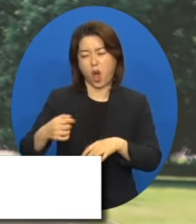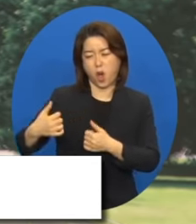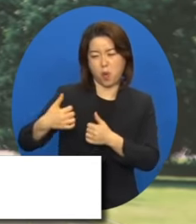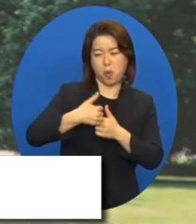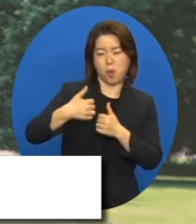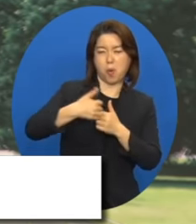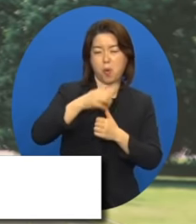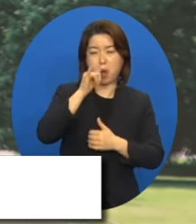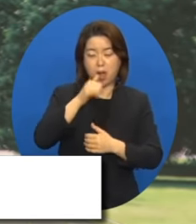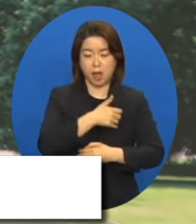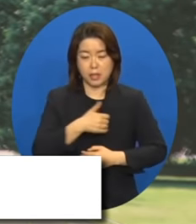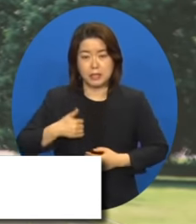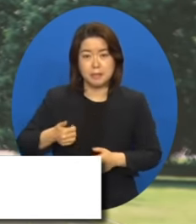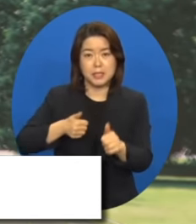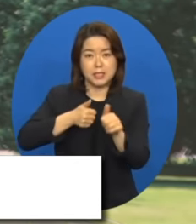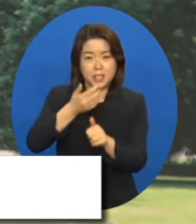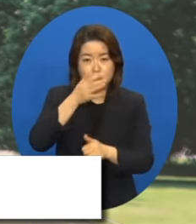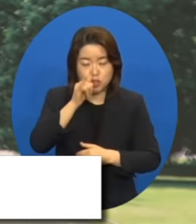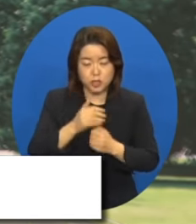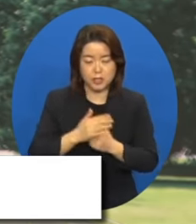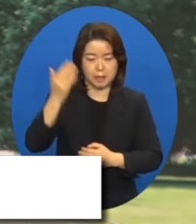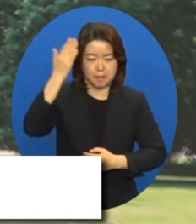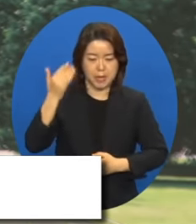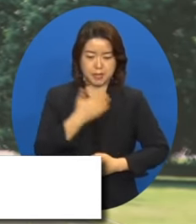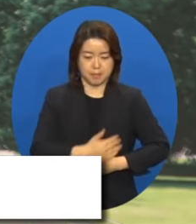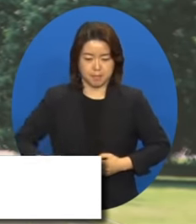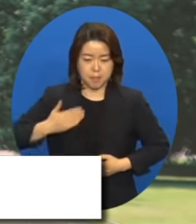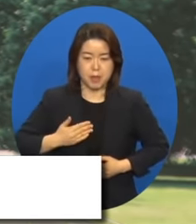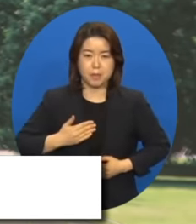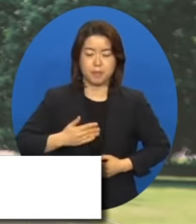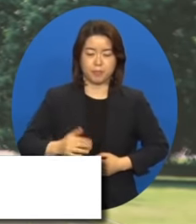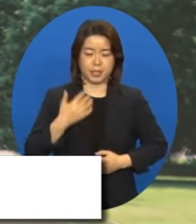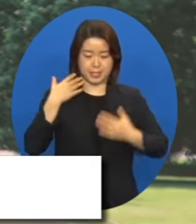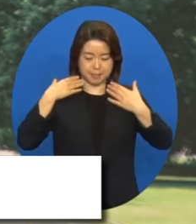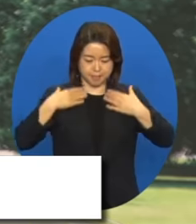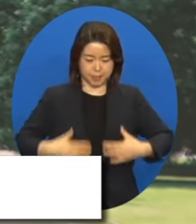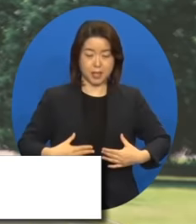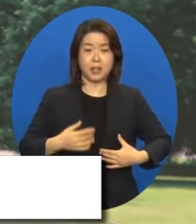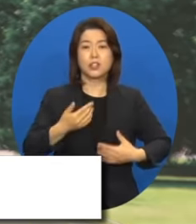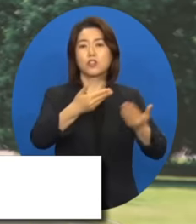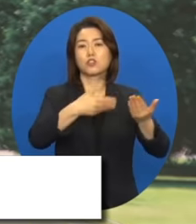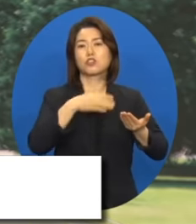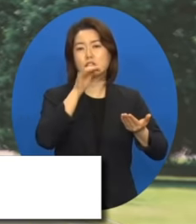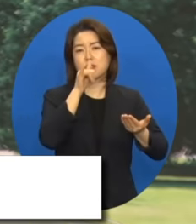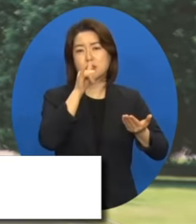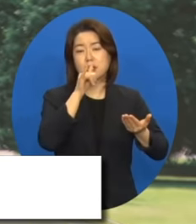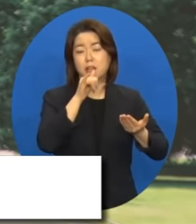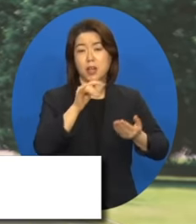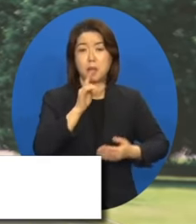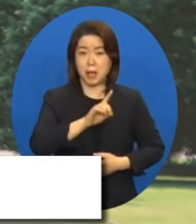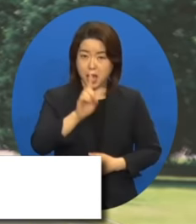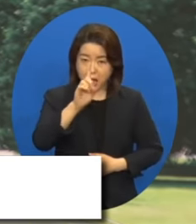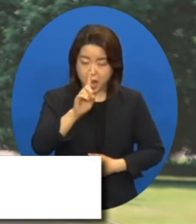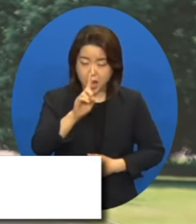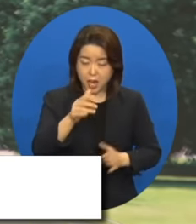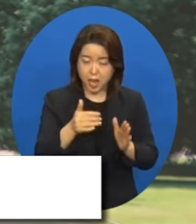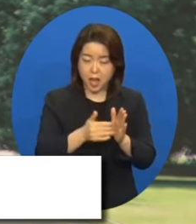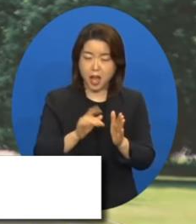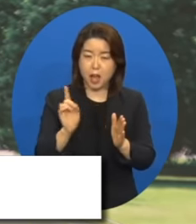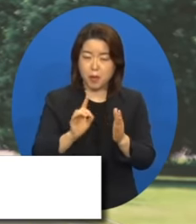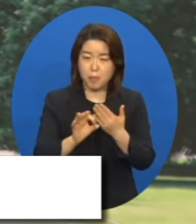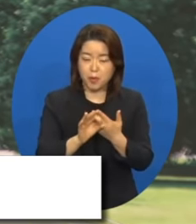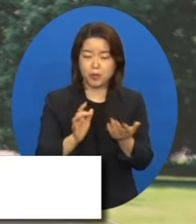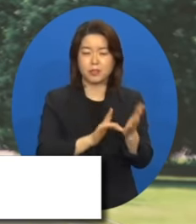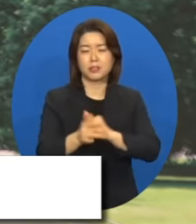있도록 우리에게 전신갑주를 주셨습니다. 이 하나님의 전신갑주는 한마디로 말하면 예수님과